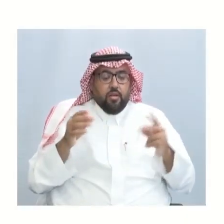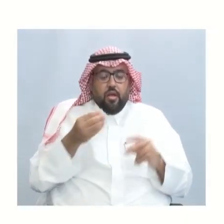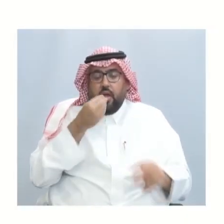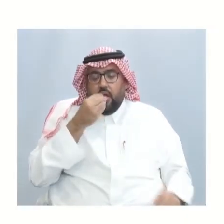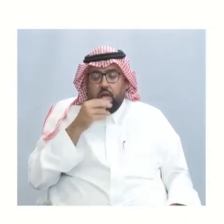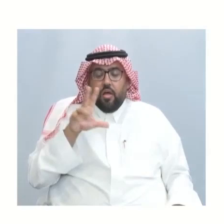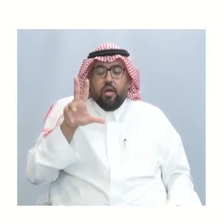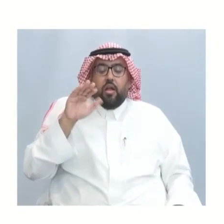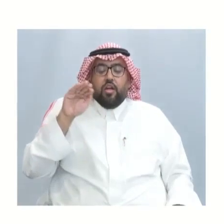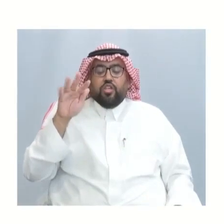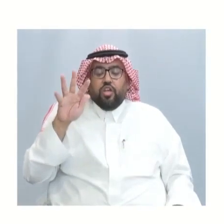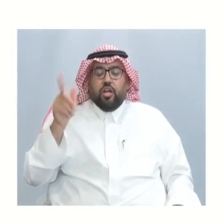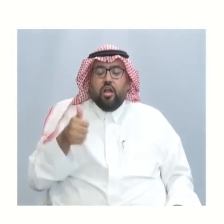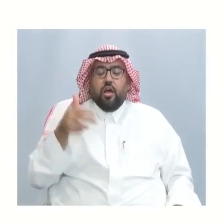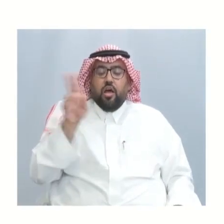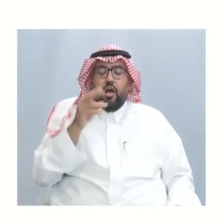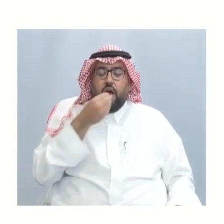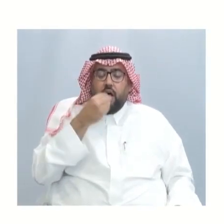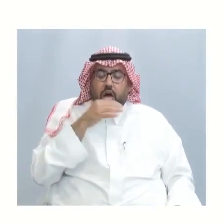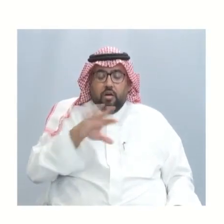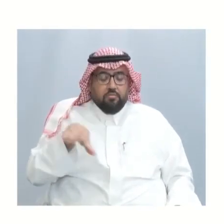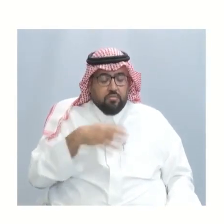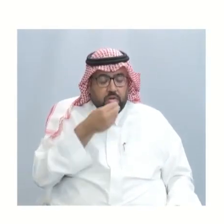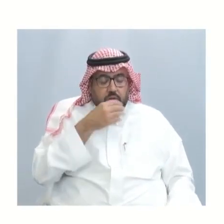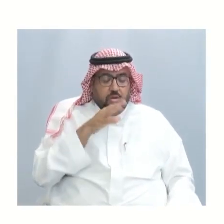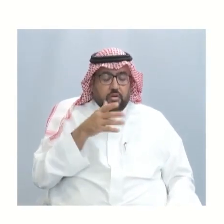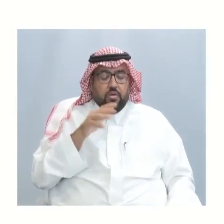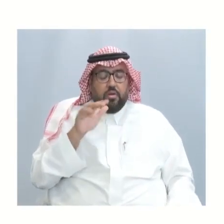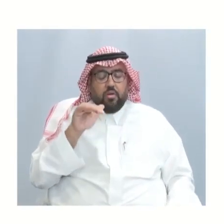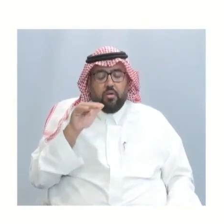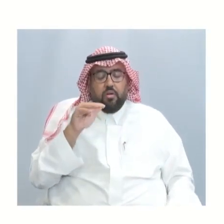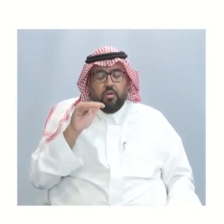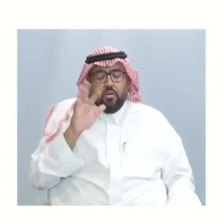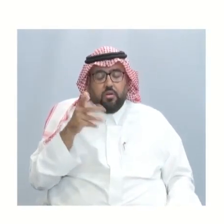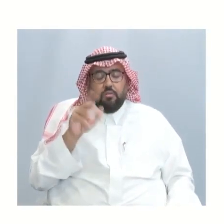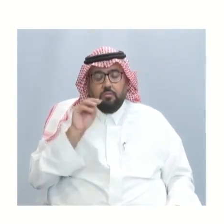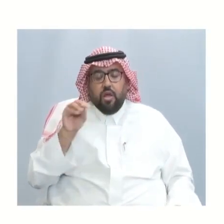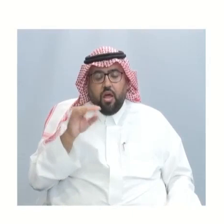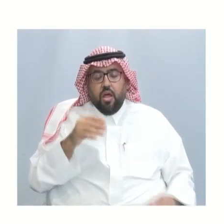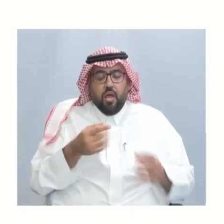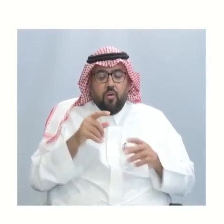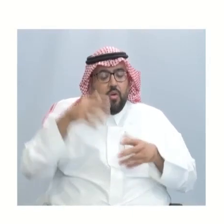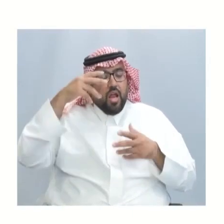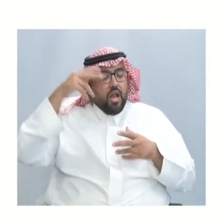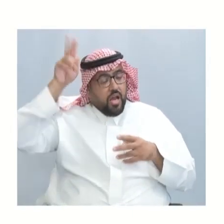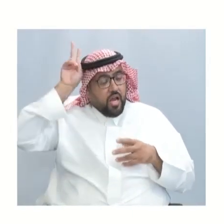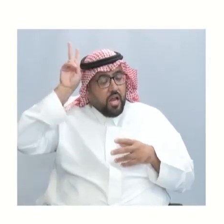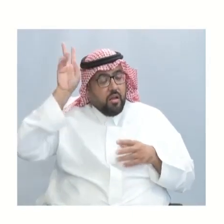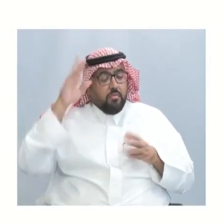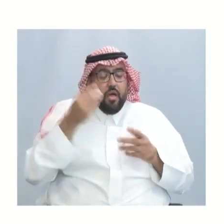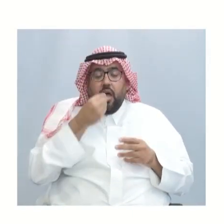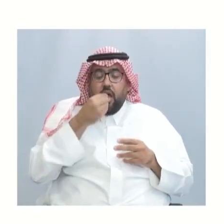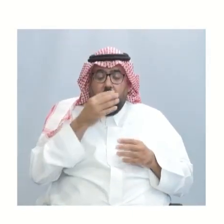اكلات الحشرات تتغذى الحشرات ومف عليها الخلد والفار اكلات الاعشاب النباتات والارانب اكلات اللحوم